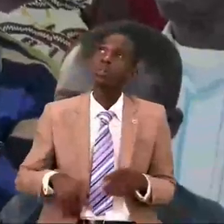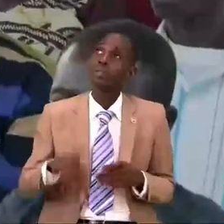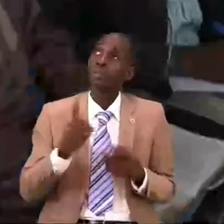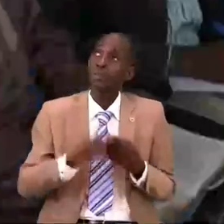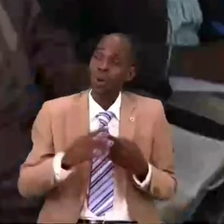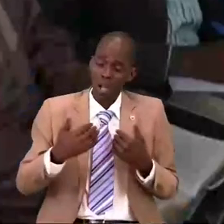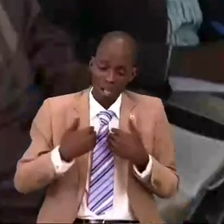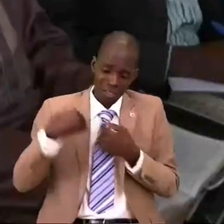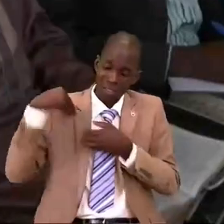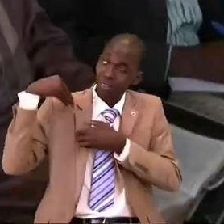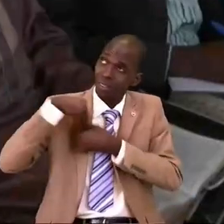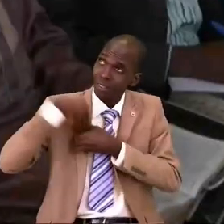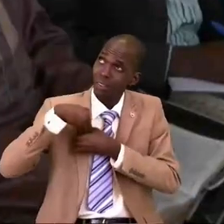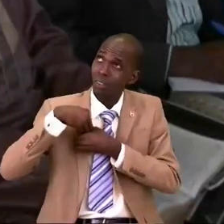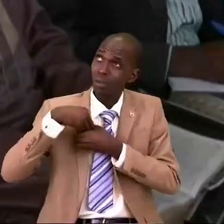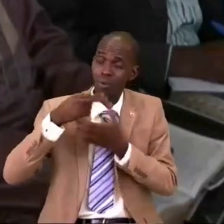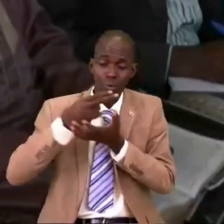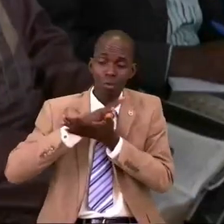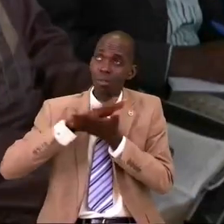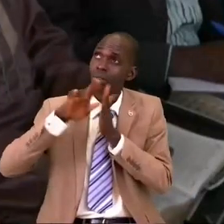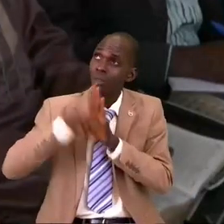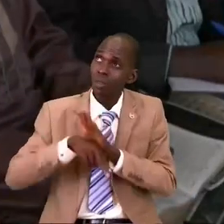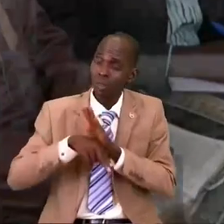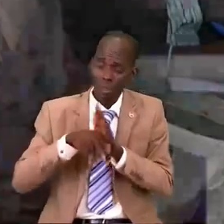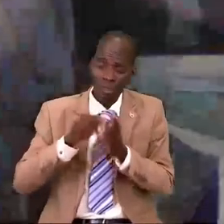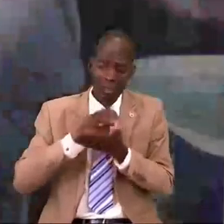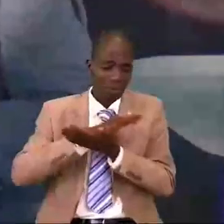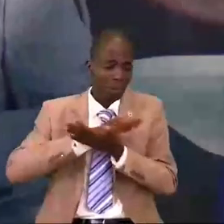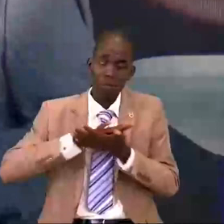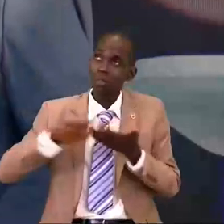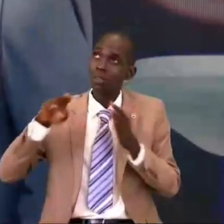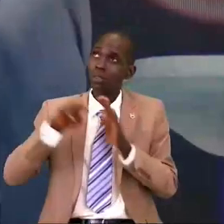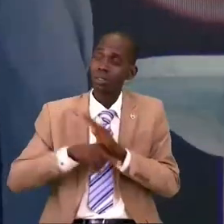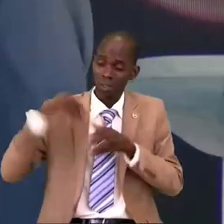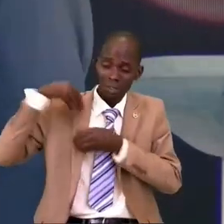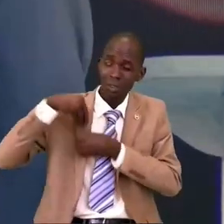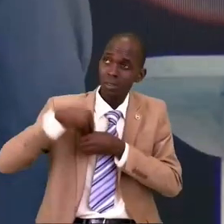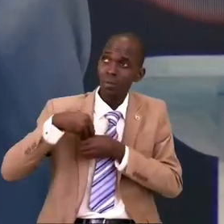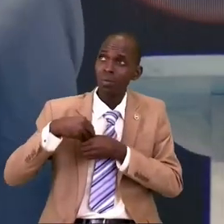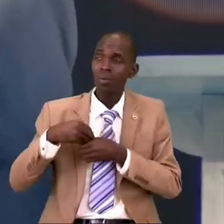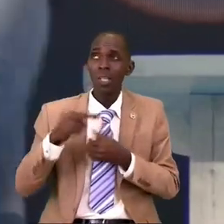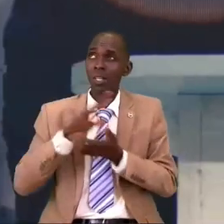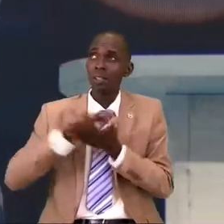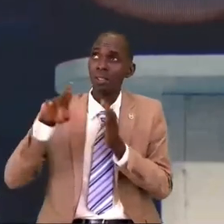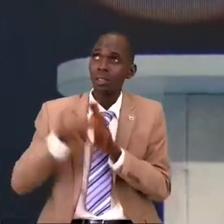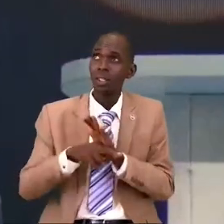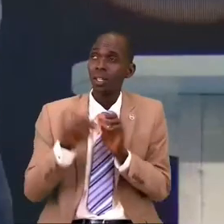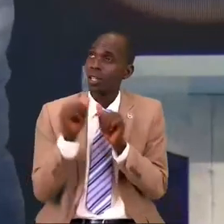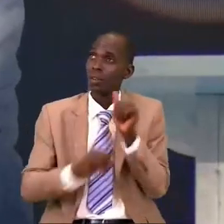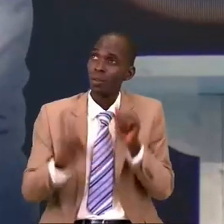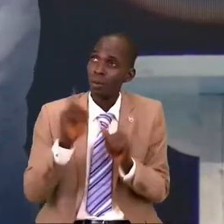transparente, la justice partout et à tout moment, tu dis c'est